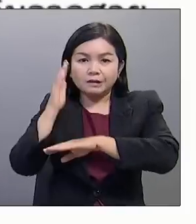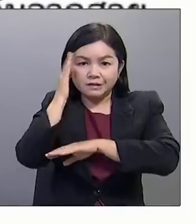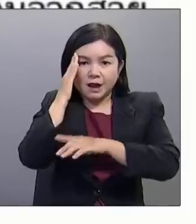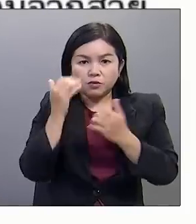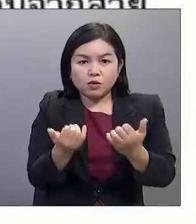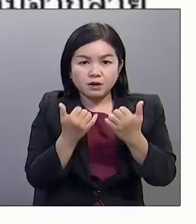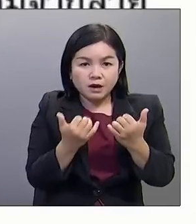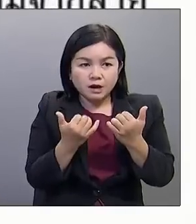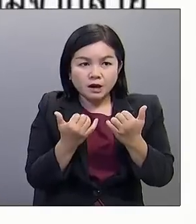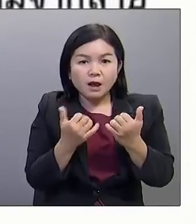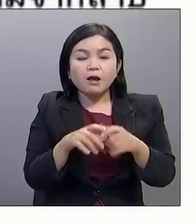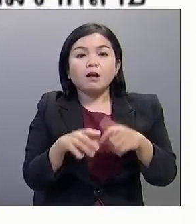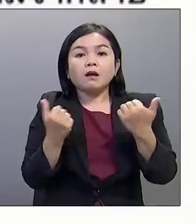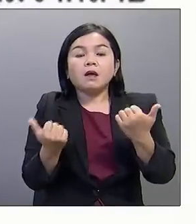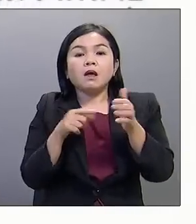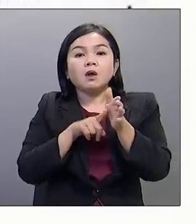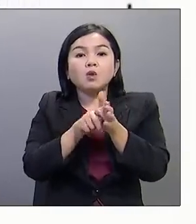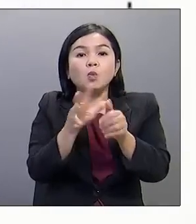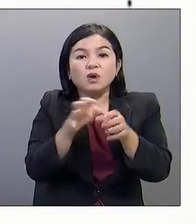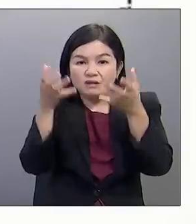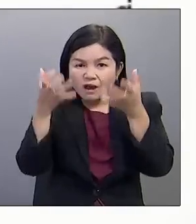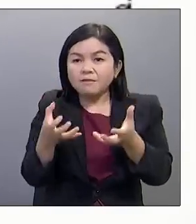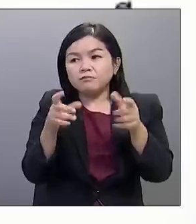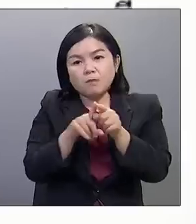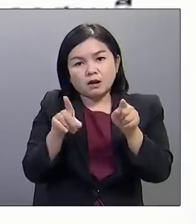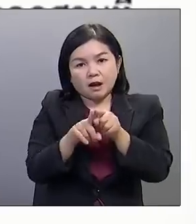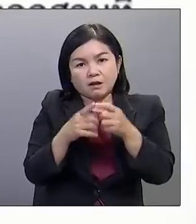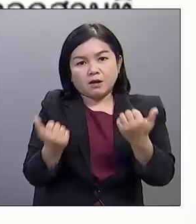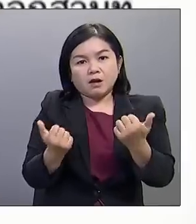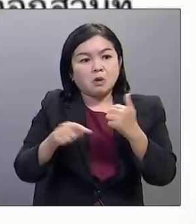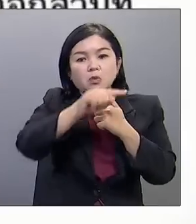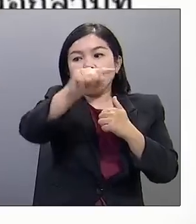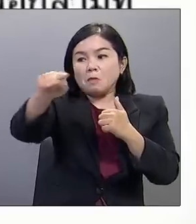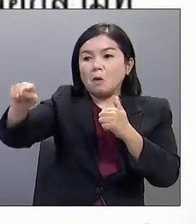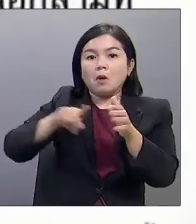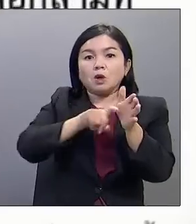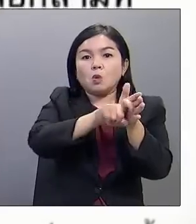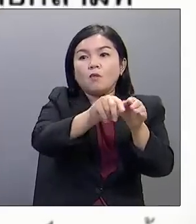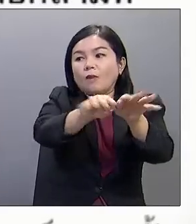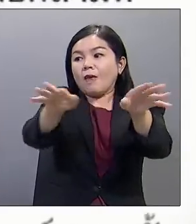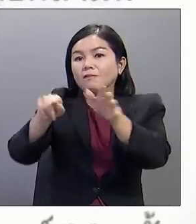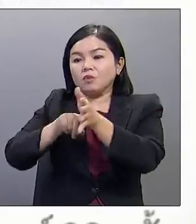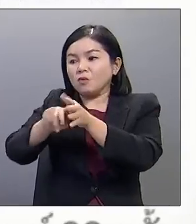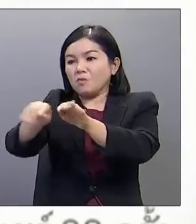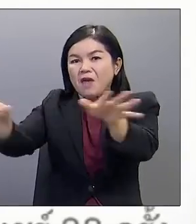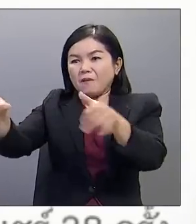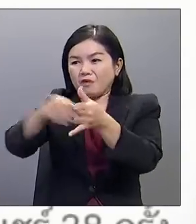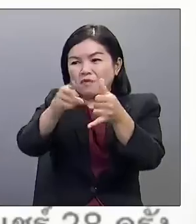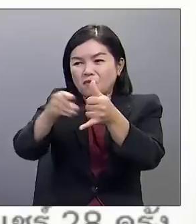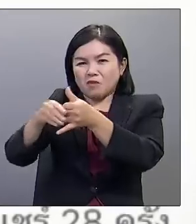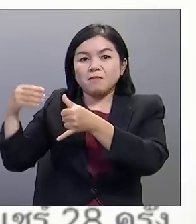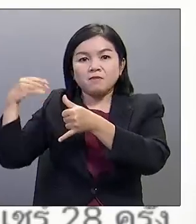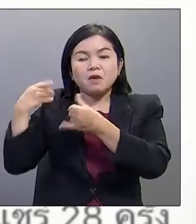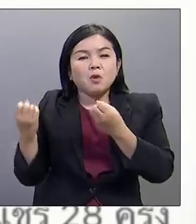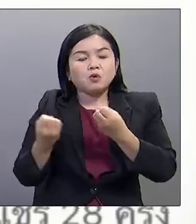ไม่ใช่โควิดระลอกเล็กๆค่ะและขณะนี้ก็พบว่ารอบตัวเนี่ยมีการติดเชื้อโควิดกันเพิ่มขึ้นส่วนจะทวีความ